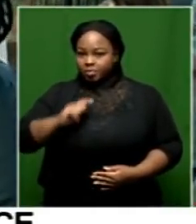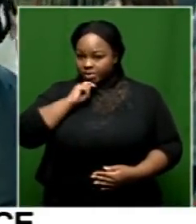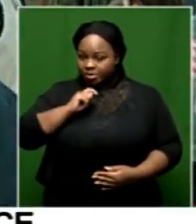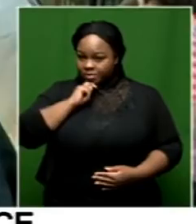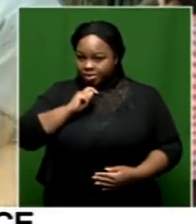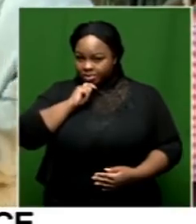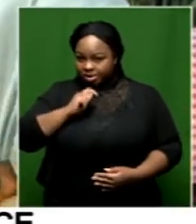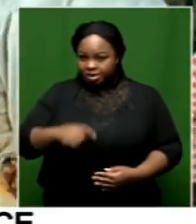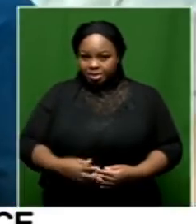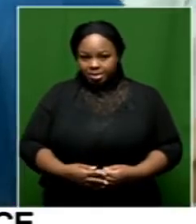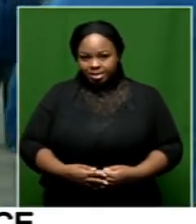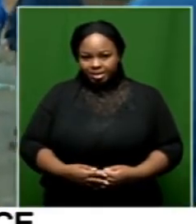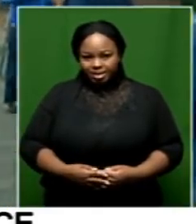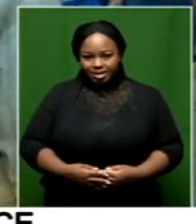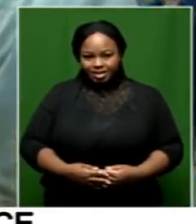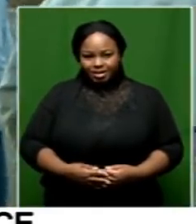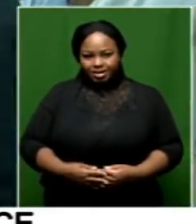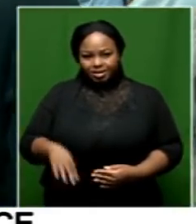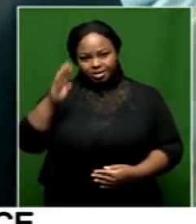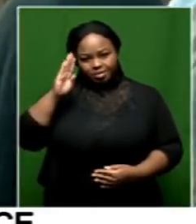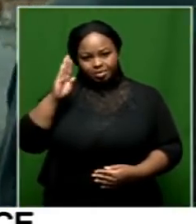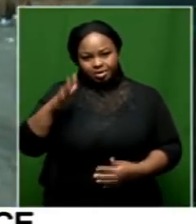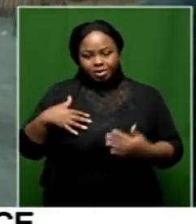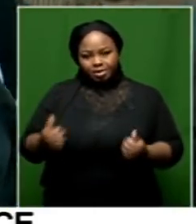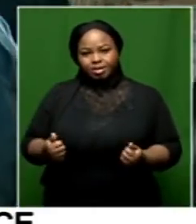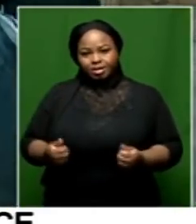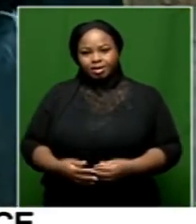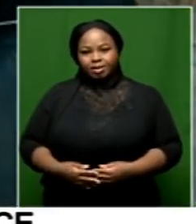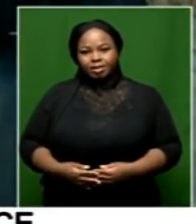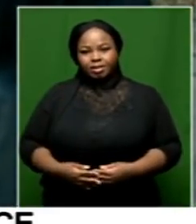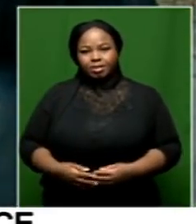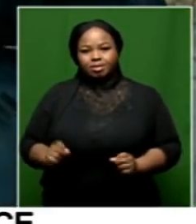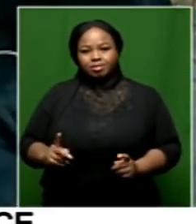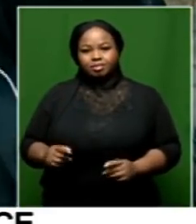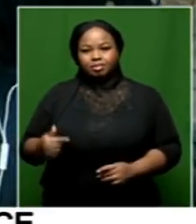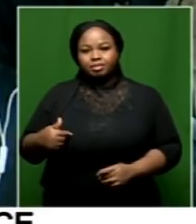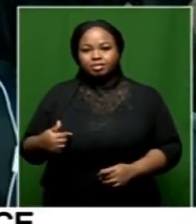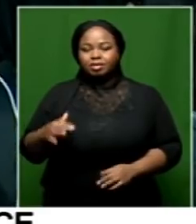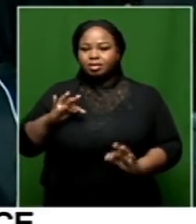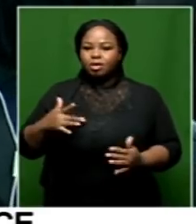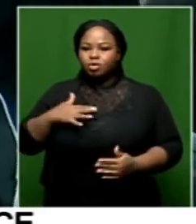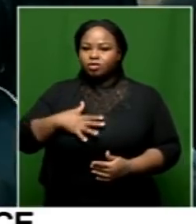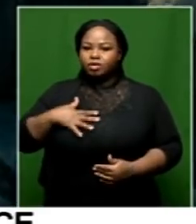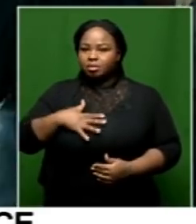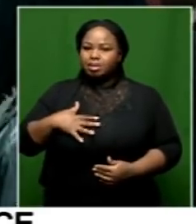Morning sir. Hallo oom, hoe gaan het? Ook goed, dankie.